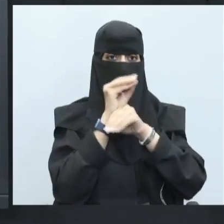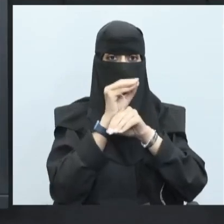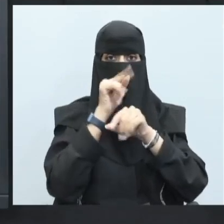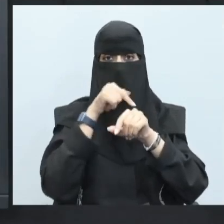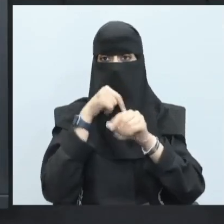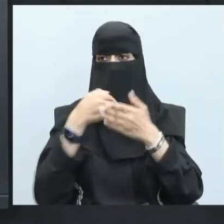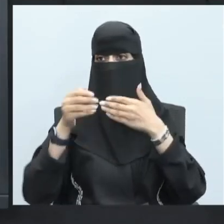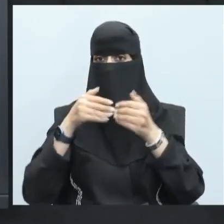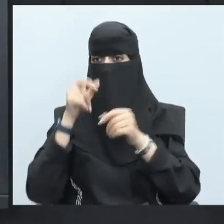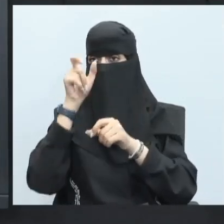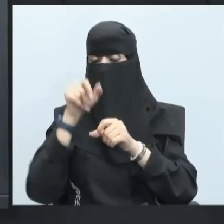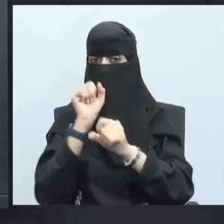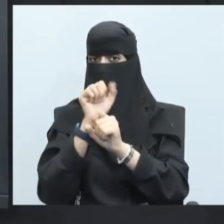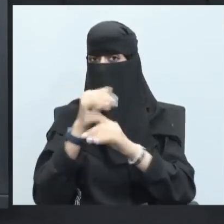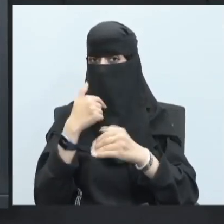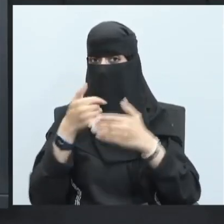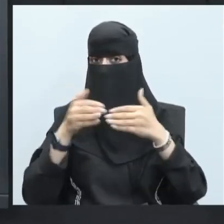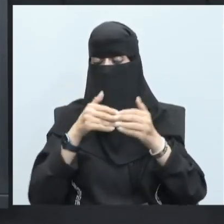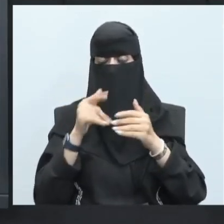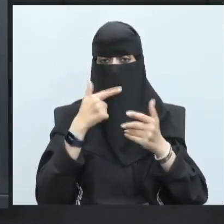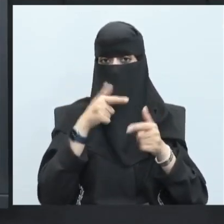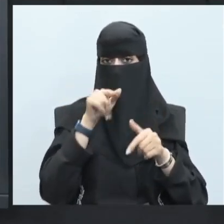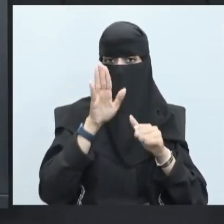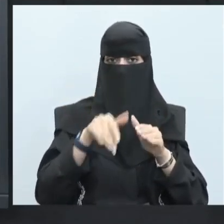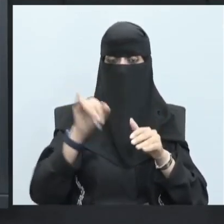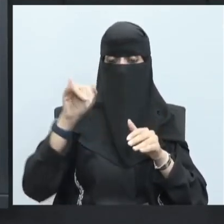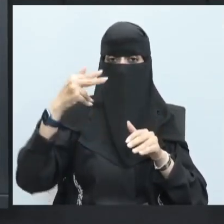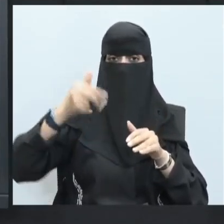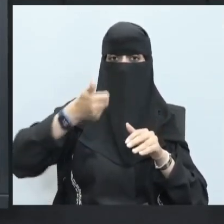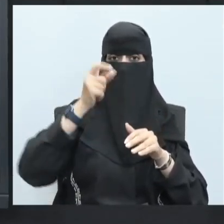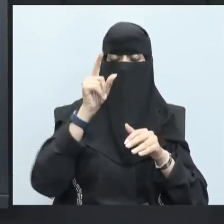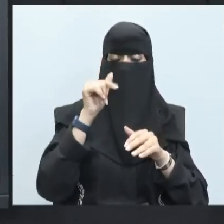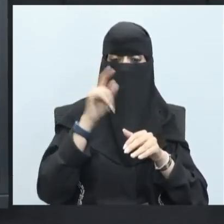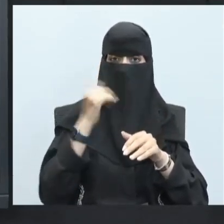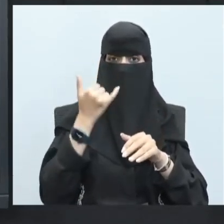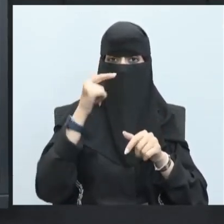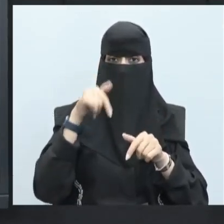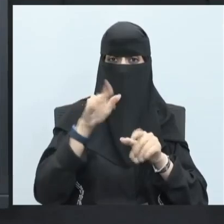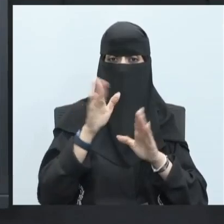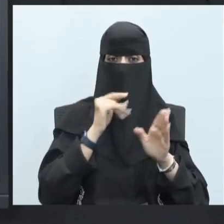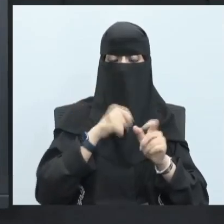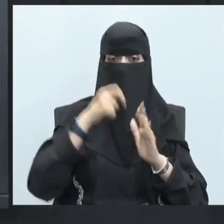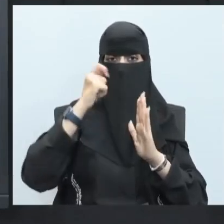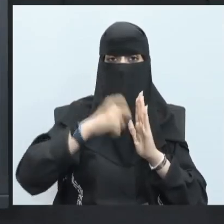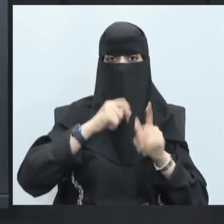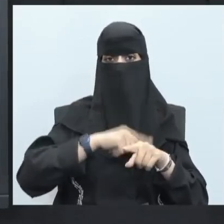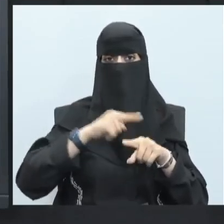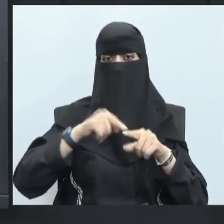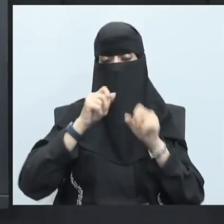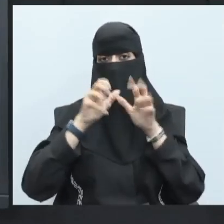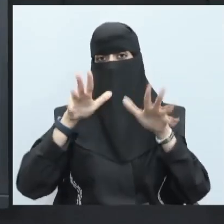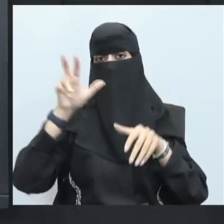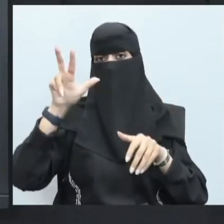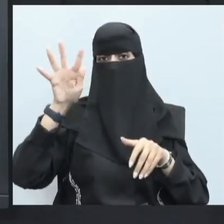تخصصه او في غير تخصصه ما نوع المغالطه احسنتم سهله جدا وهي مغالطه الاحتكام الى الهيمنه والشهره